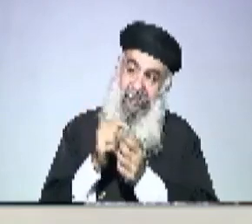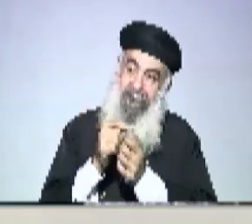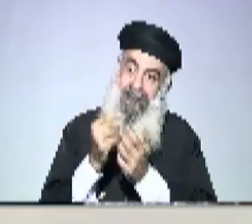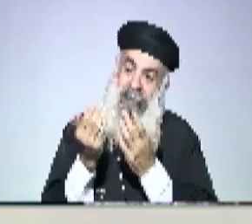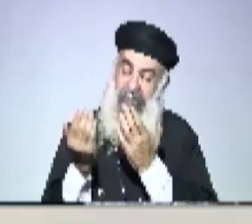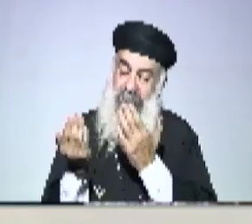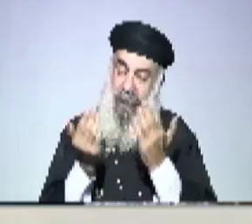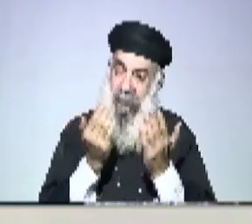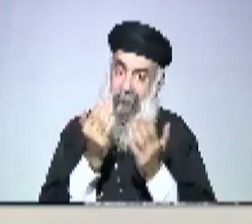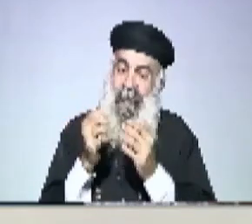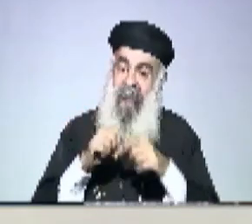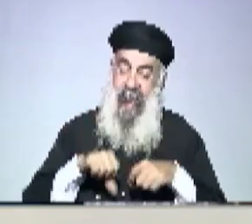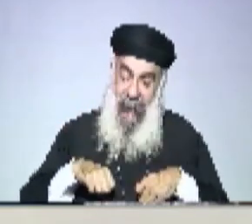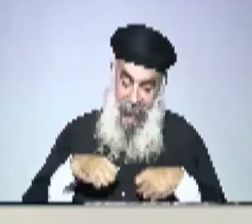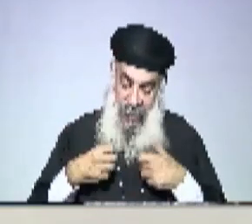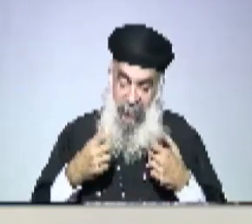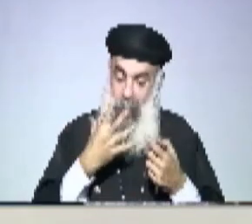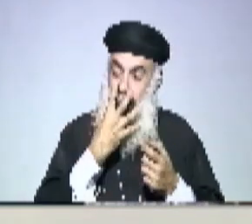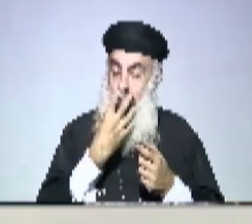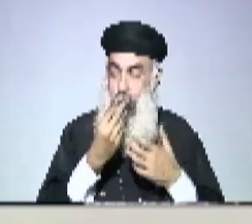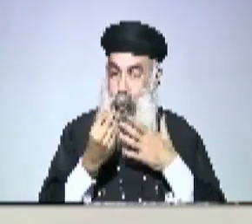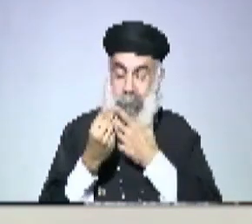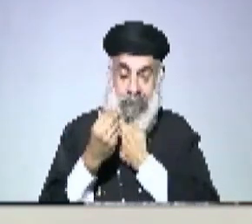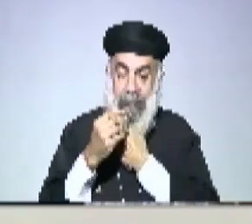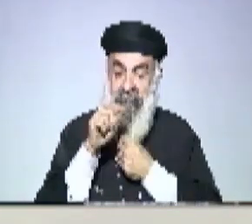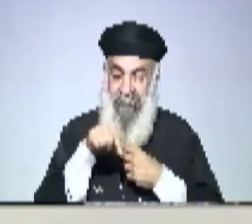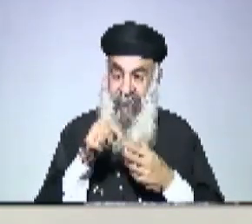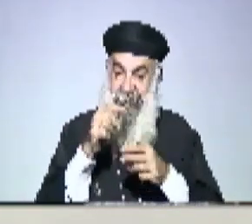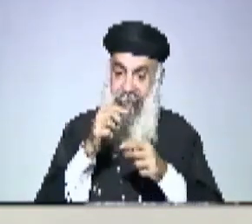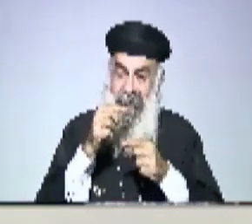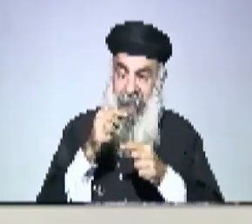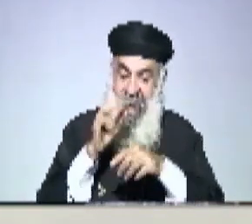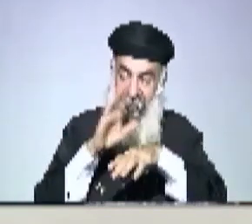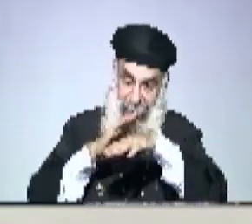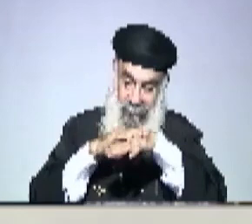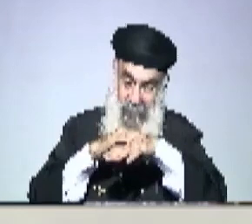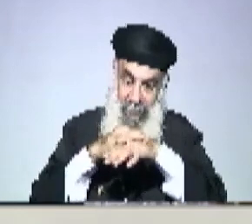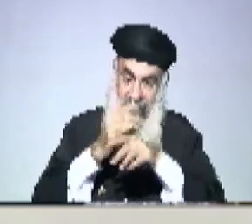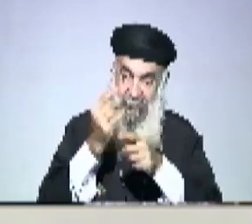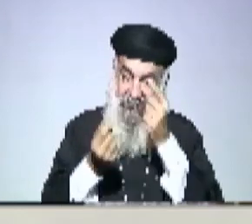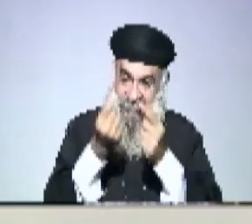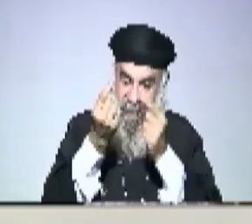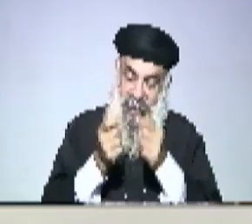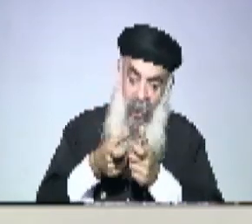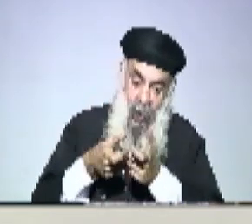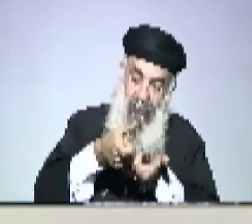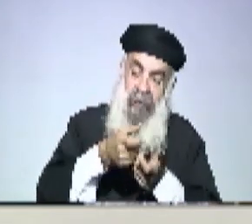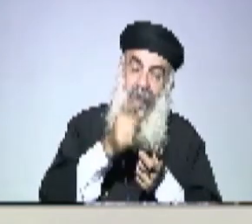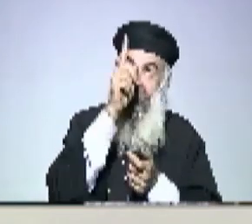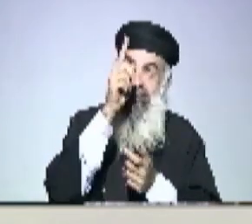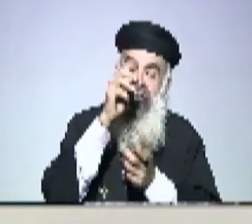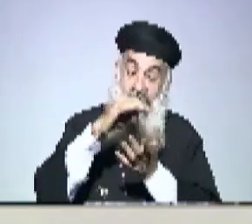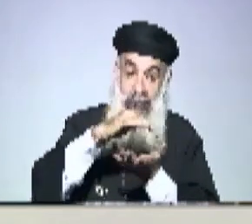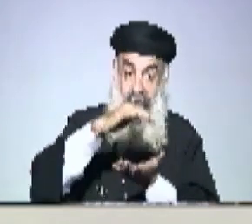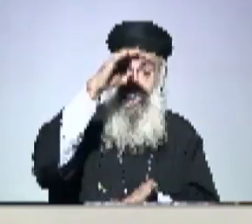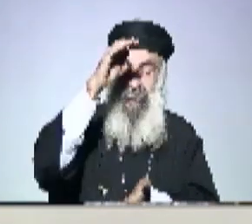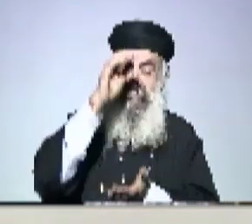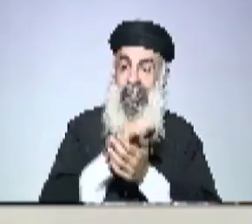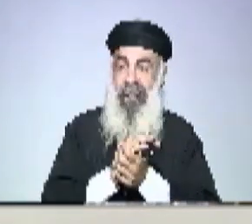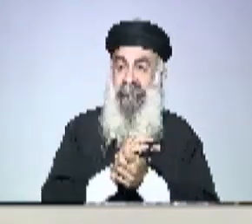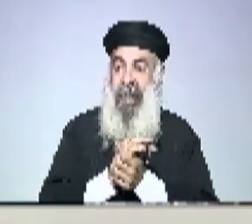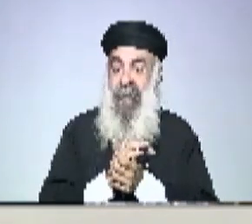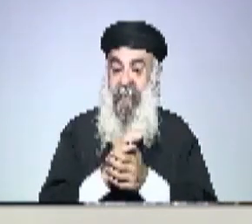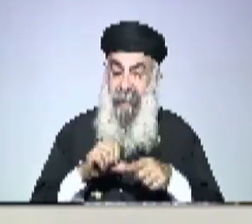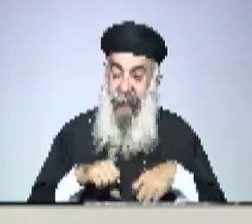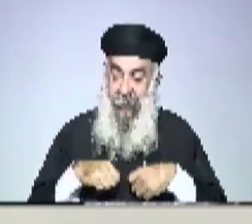بتنطبق على حياتنا الروحيه احنا في الخدمه نزرع ونروي لكن الله هو اللي بينمي انا في حياتي